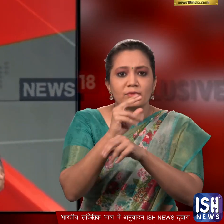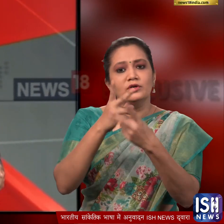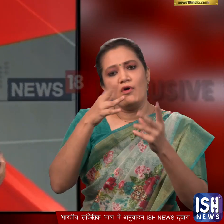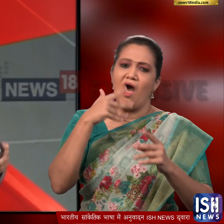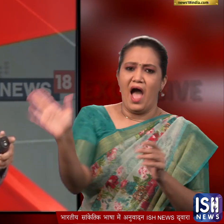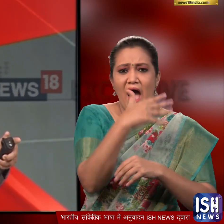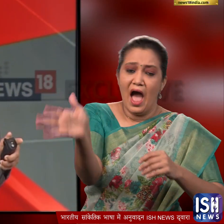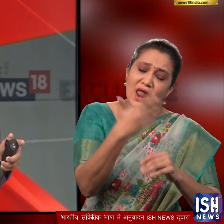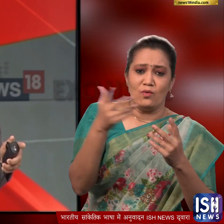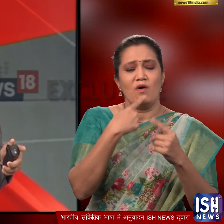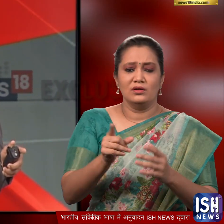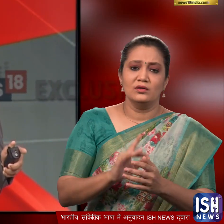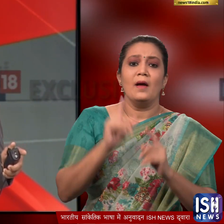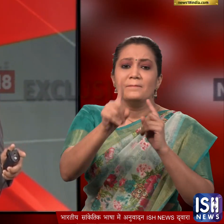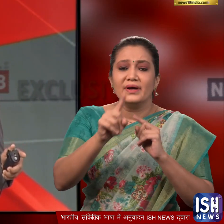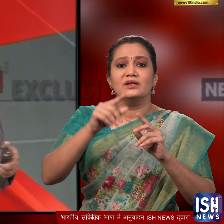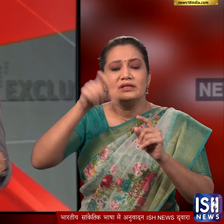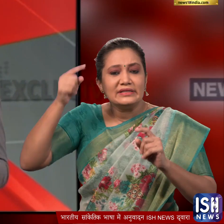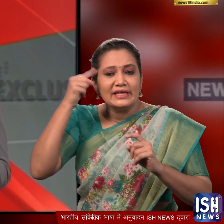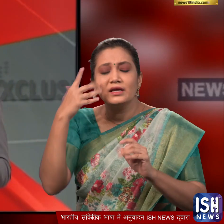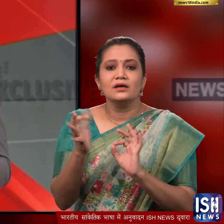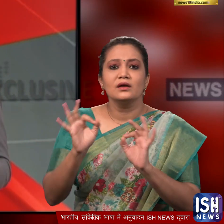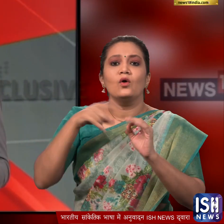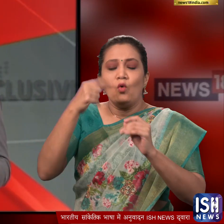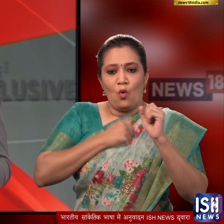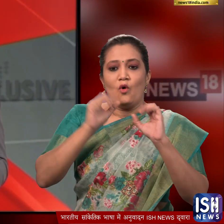ने एम्बुलेंस और दूसरी इमरजेंसी सेवा वाली गाड़ियों को नहीं रोका, लेकिन उनके